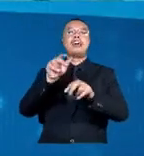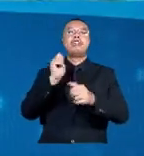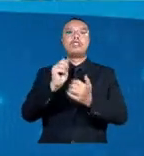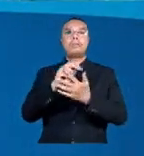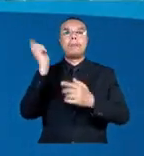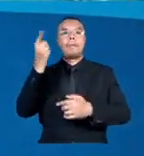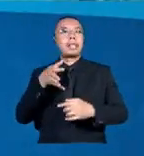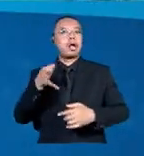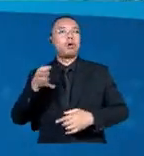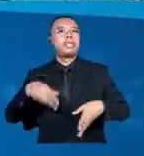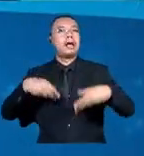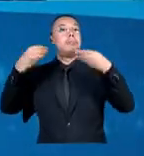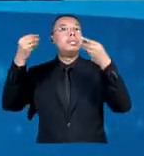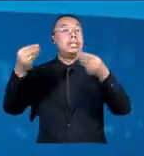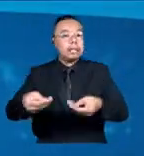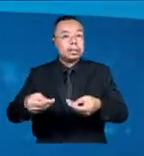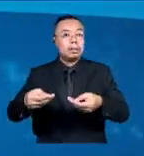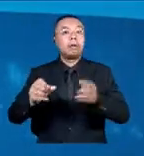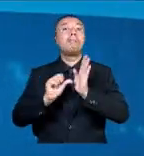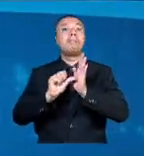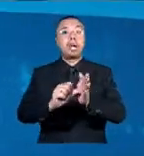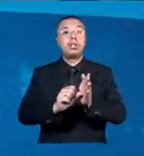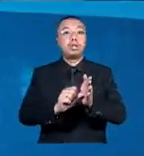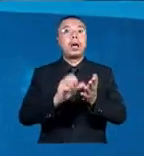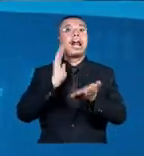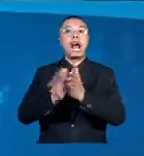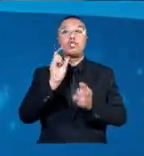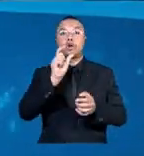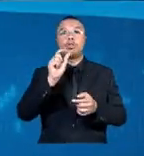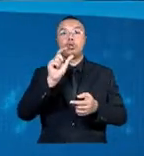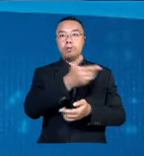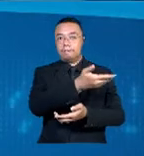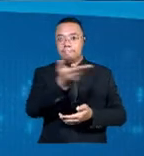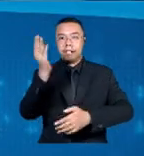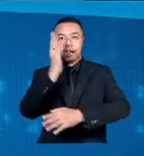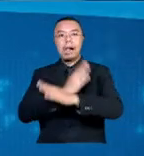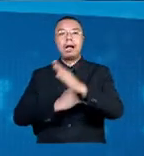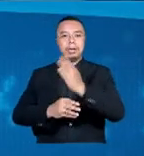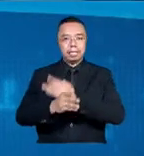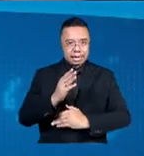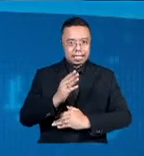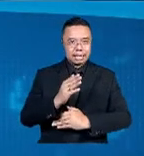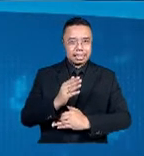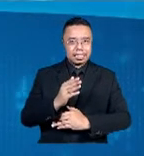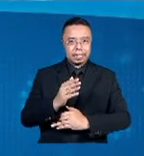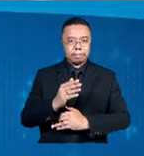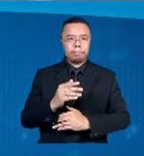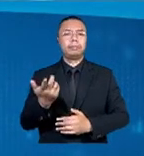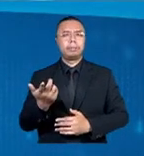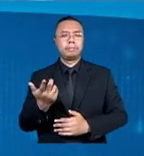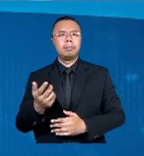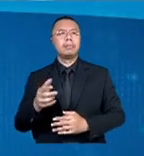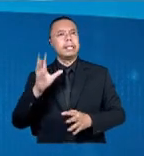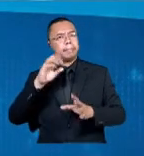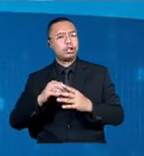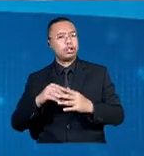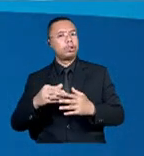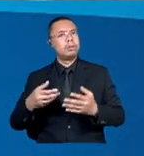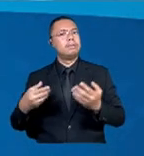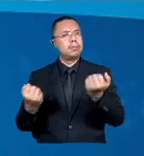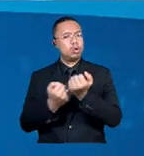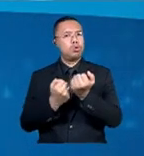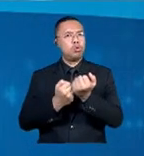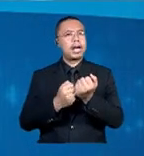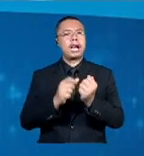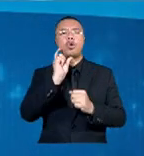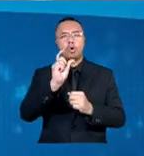pemerintah kota akan memberikan bantuan langsung kepada mereka. Mereka juga ikut meneliti dan memberikan support di